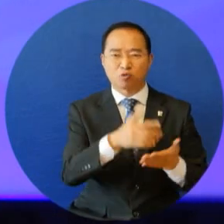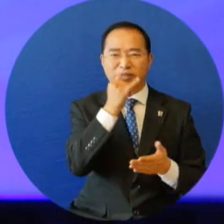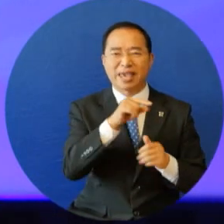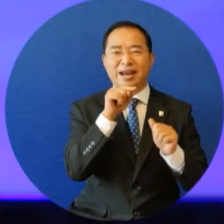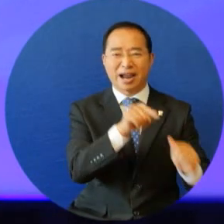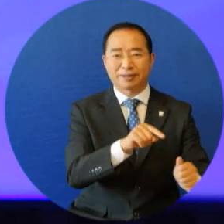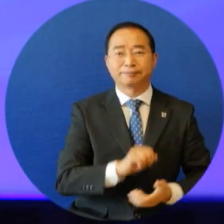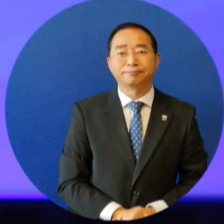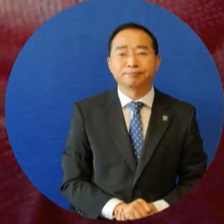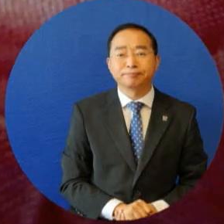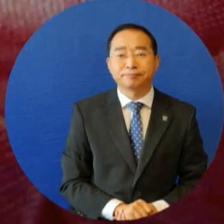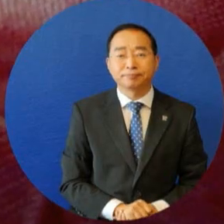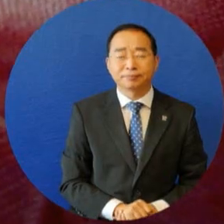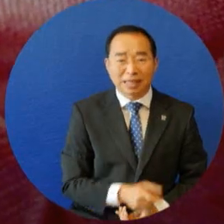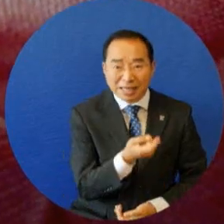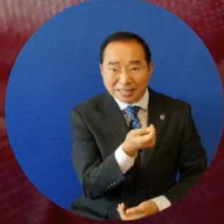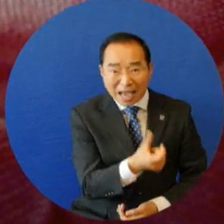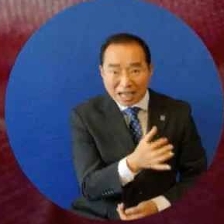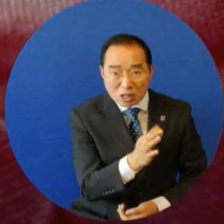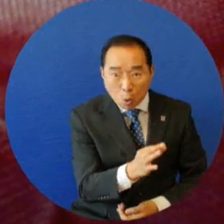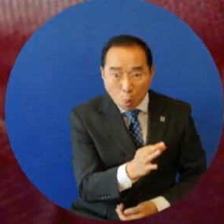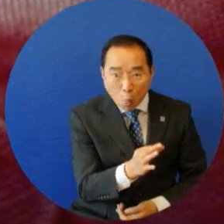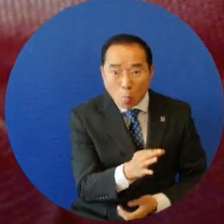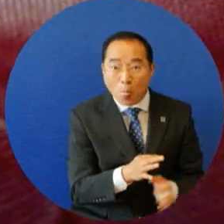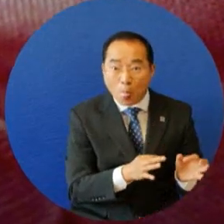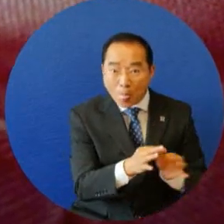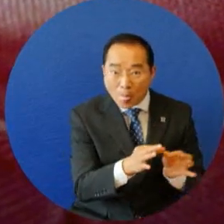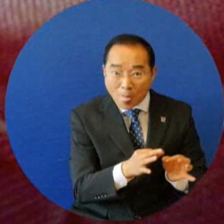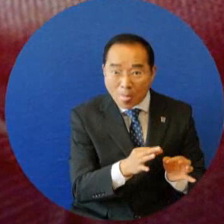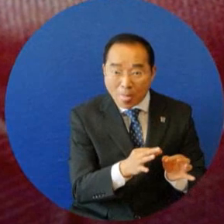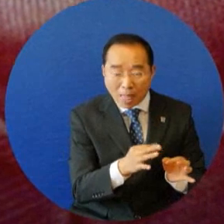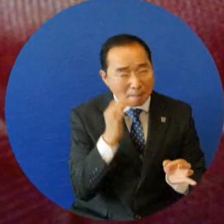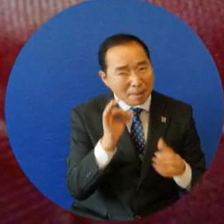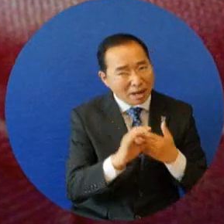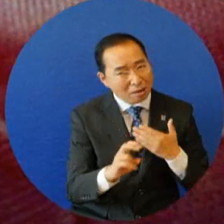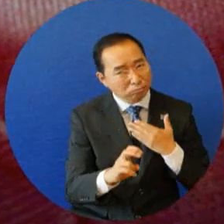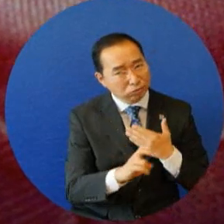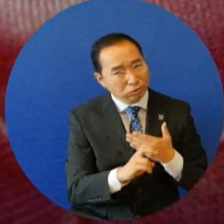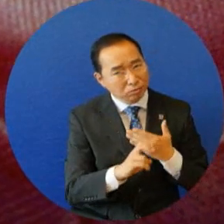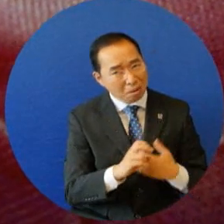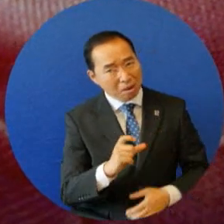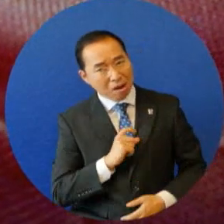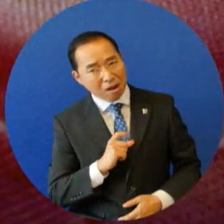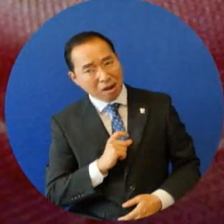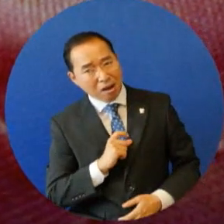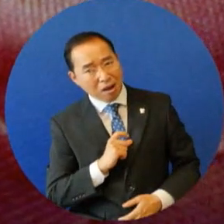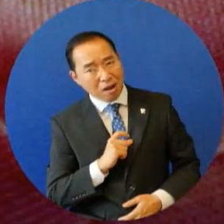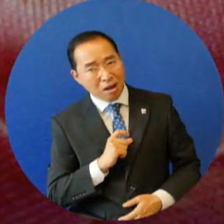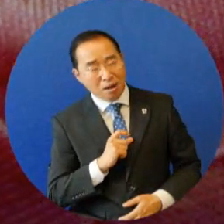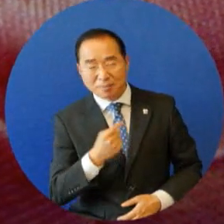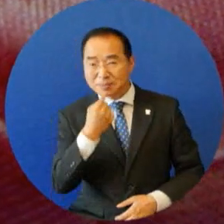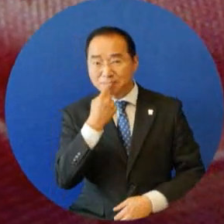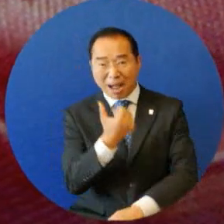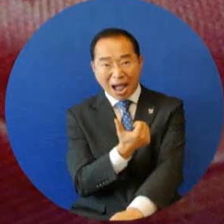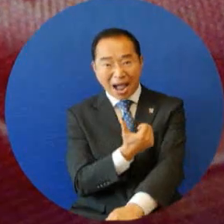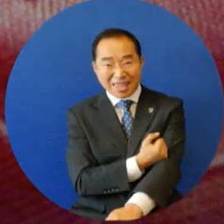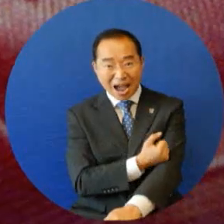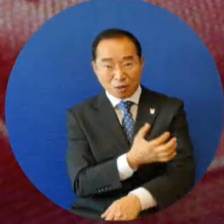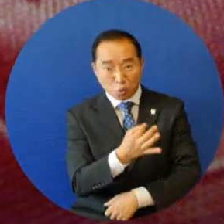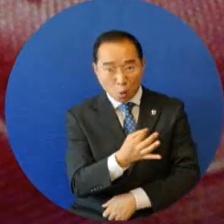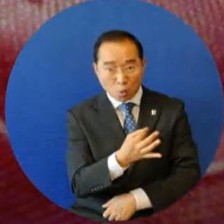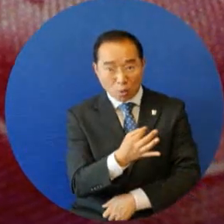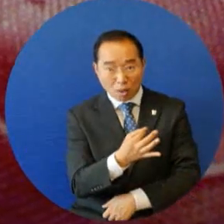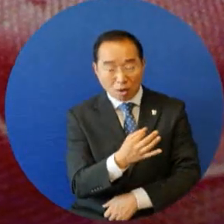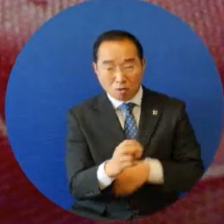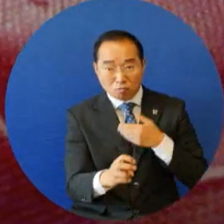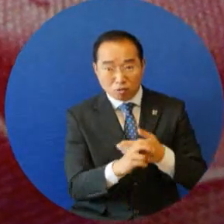해라. 그 다음에 작은 돈 거래라도 그게 불법 자금이나 마약